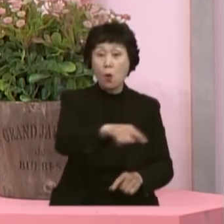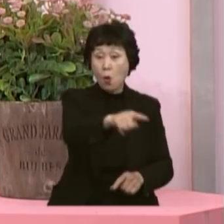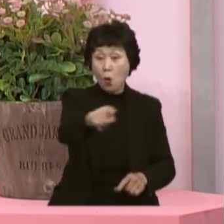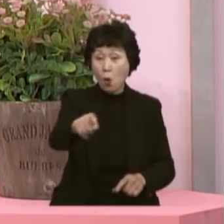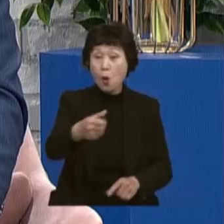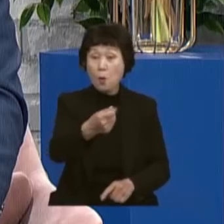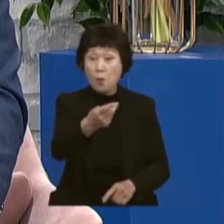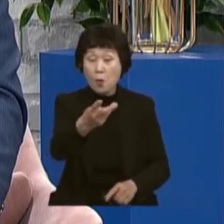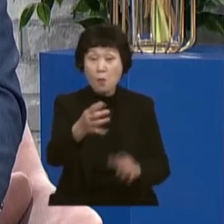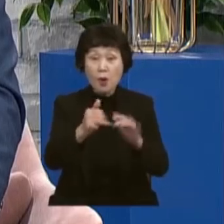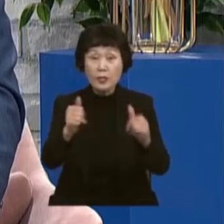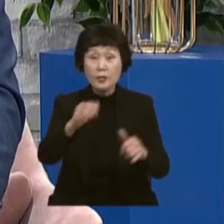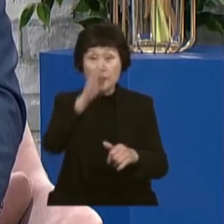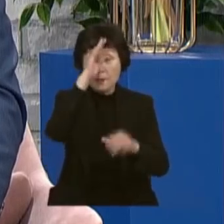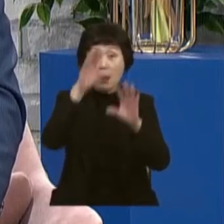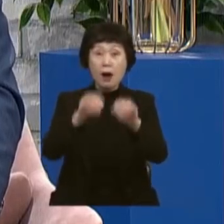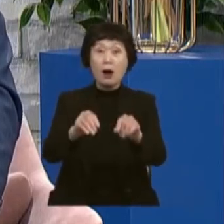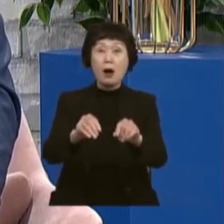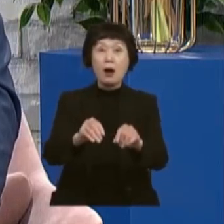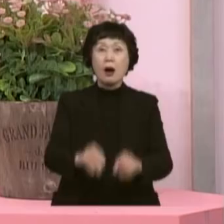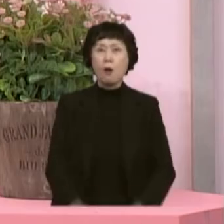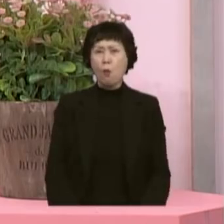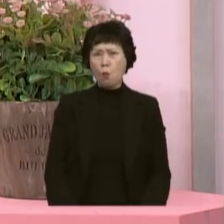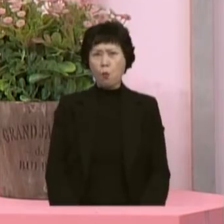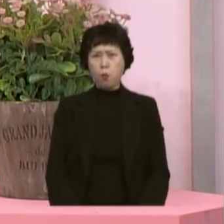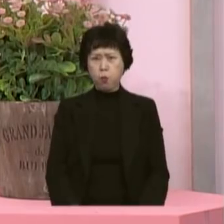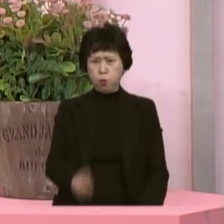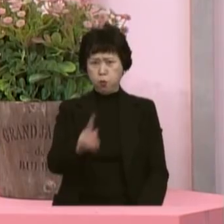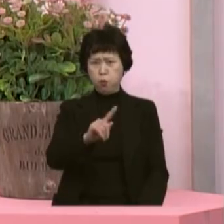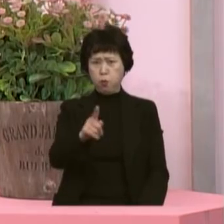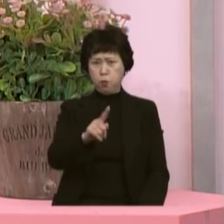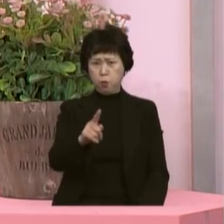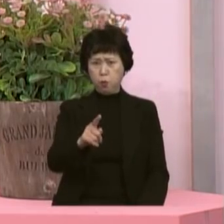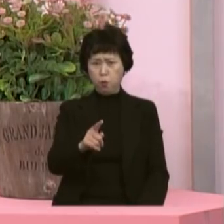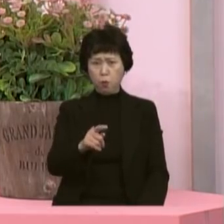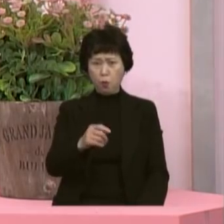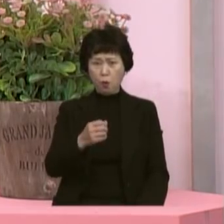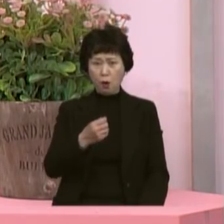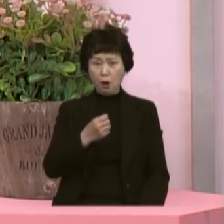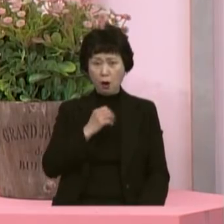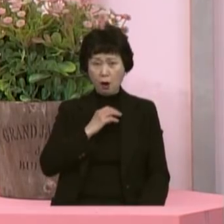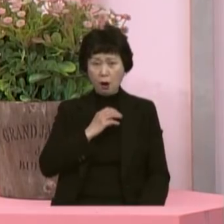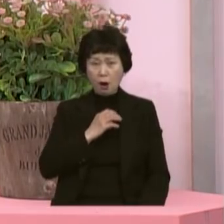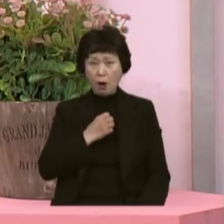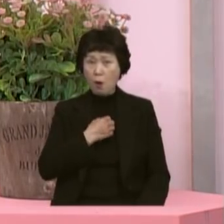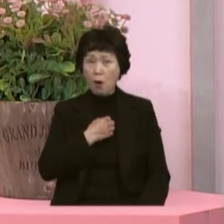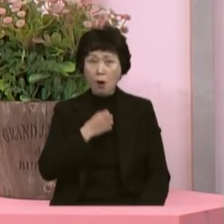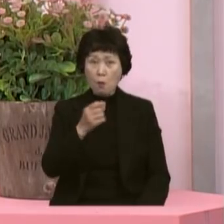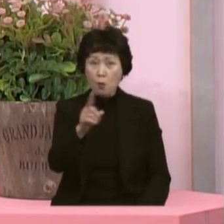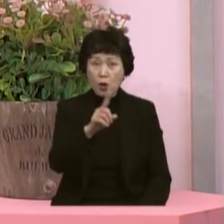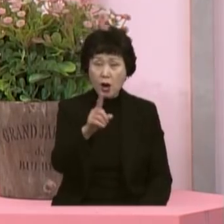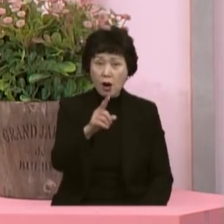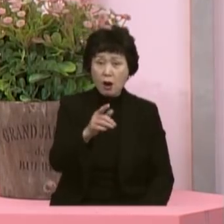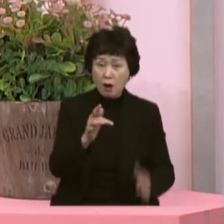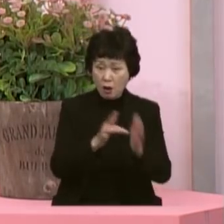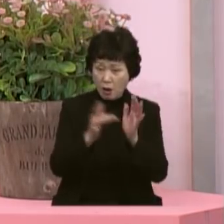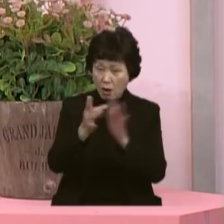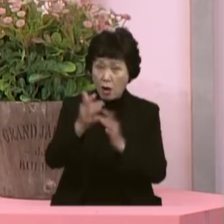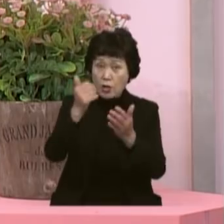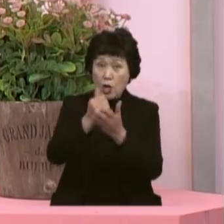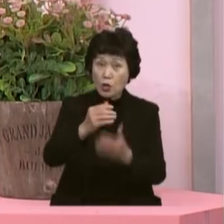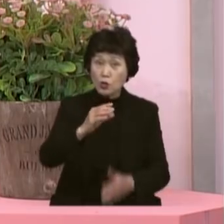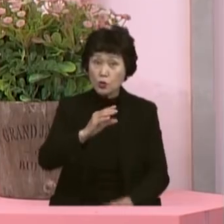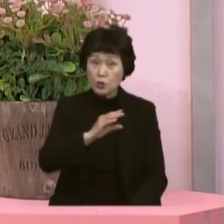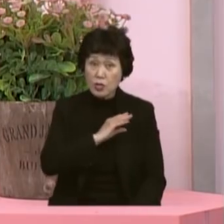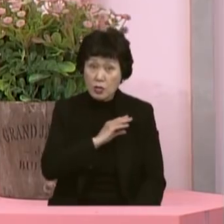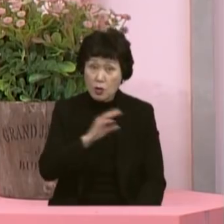거예요. 이게 뭐지? 이게 뭐지? 말이 돼야지. 예수 이름으로. 예수